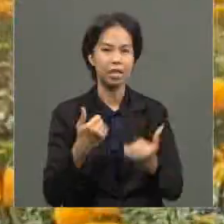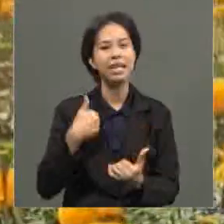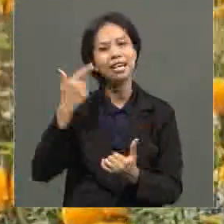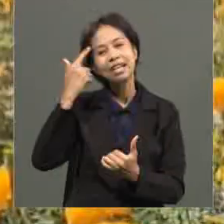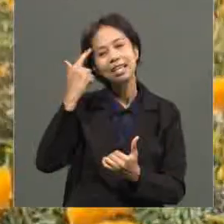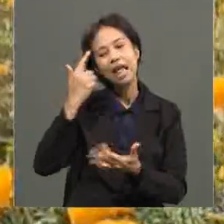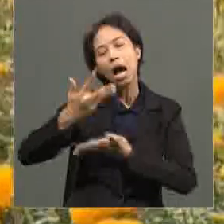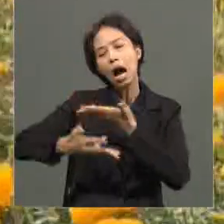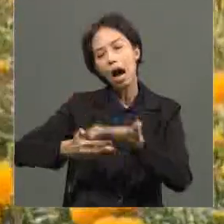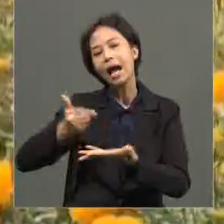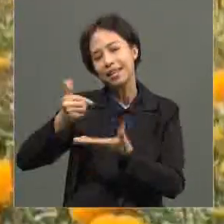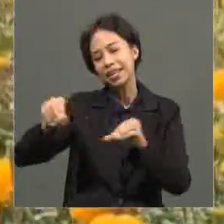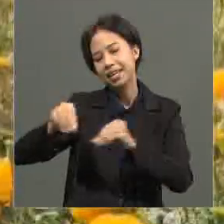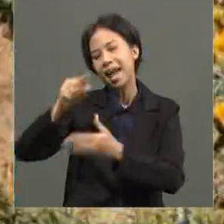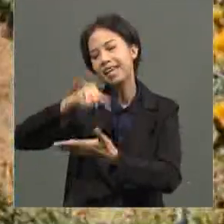ขึ้นด้วยนะฮะ